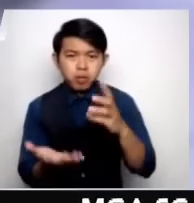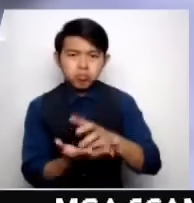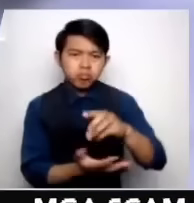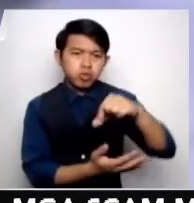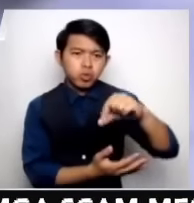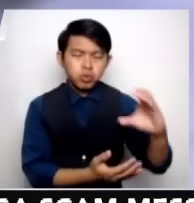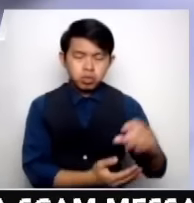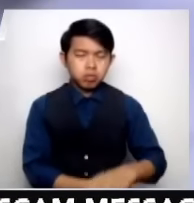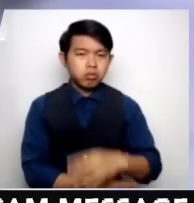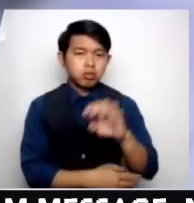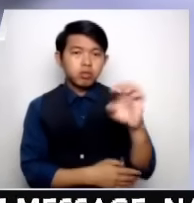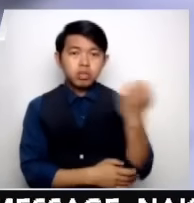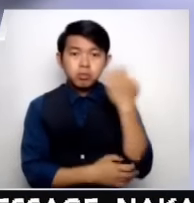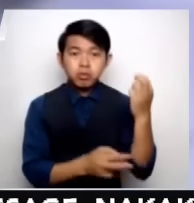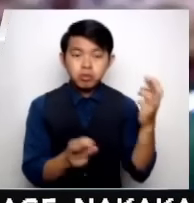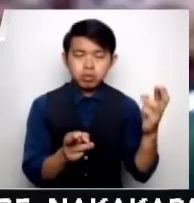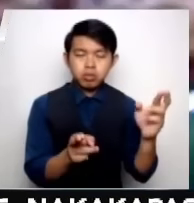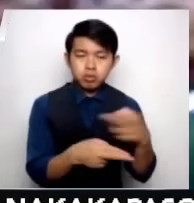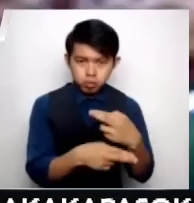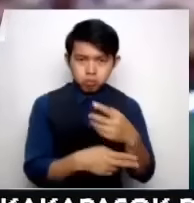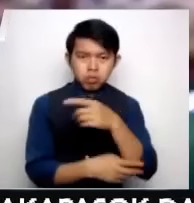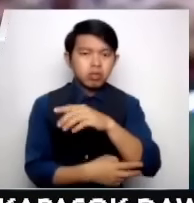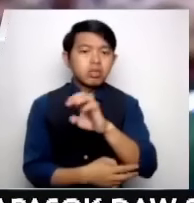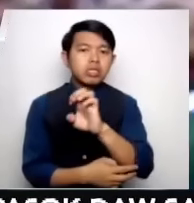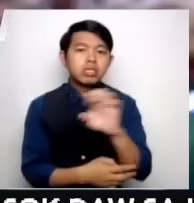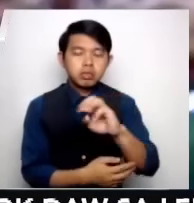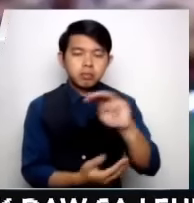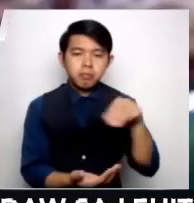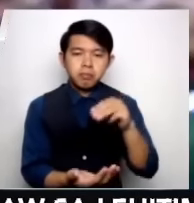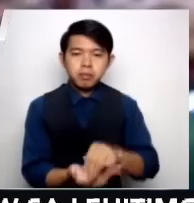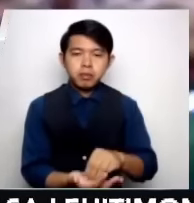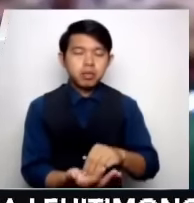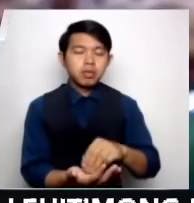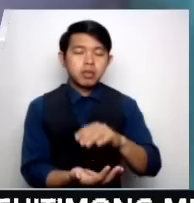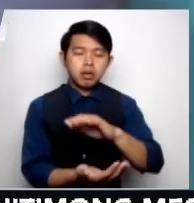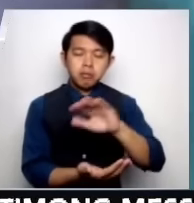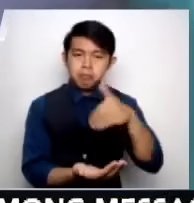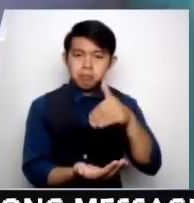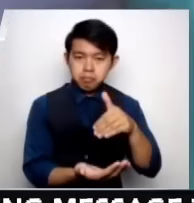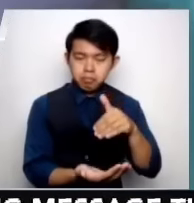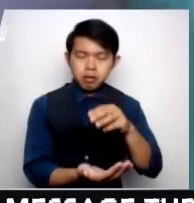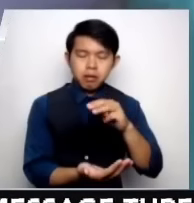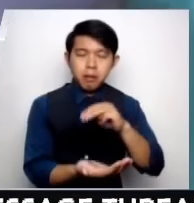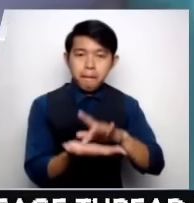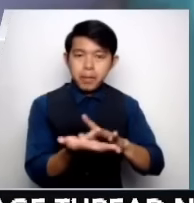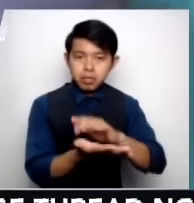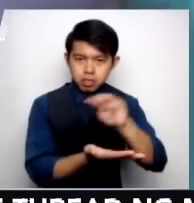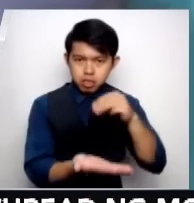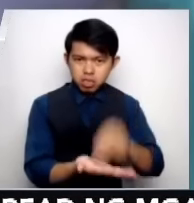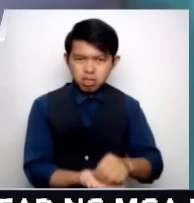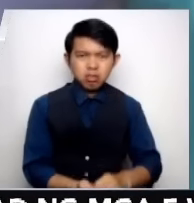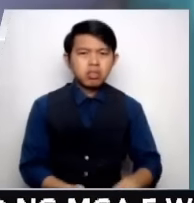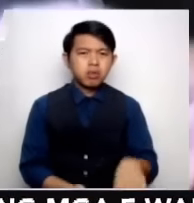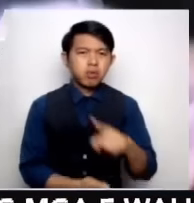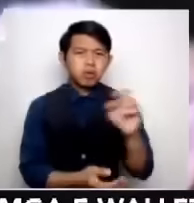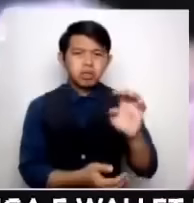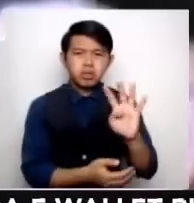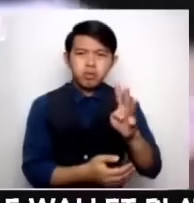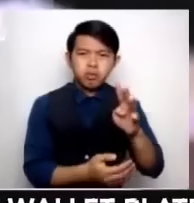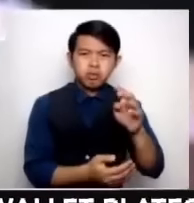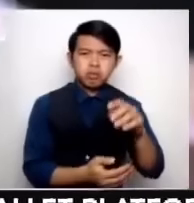Center na para sana sa 150 pasyente, may 154 na pasyente ngayon. May nakahiga